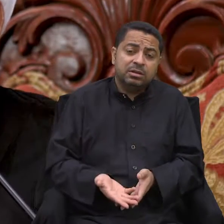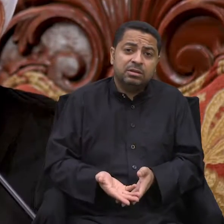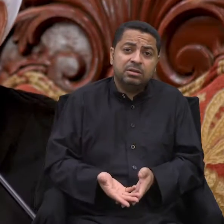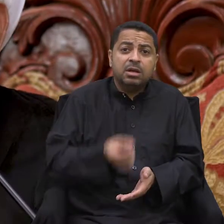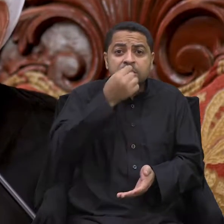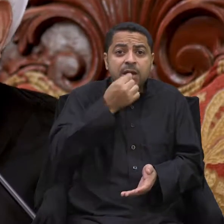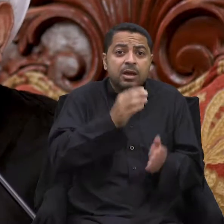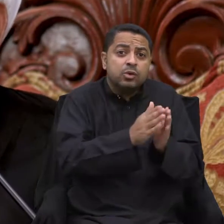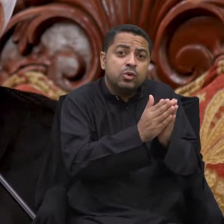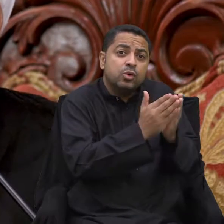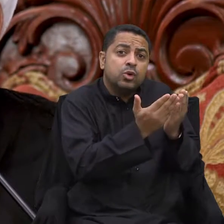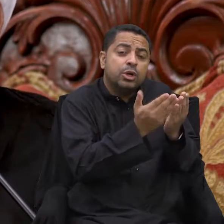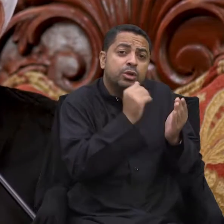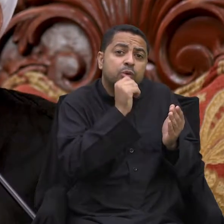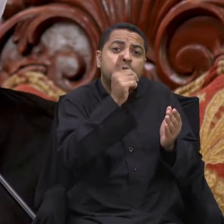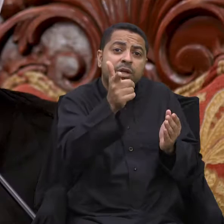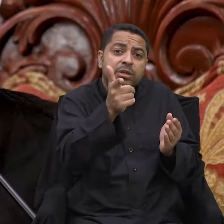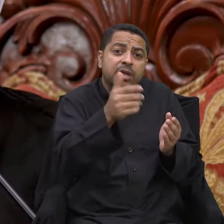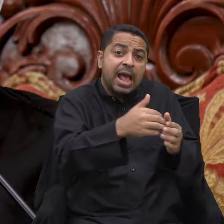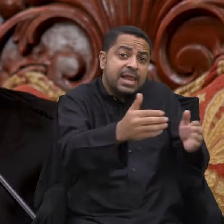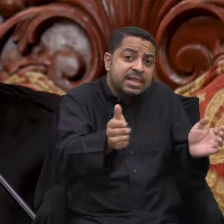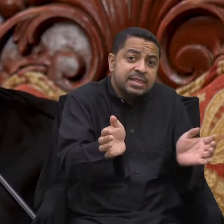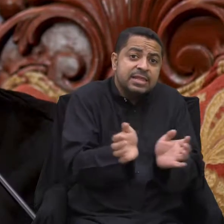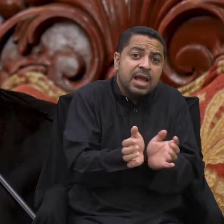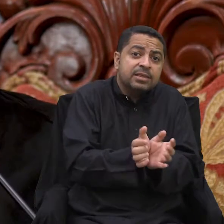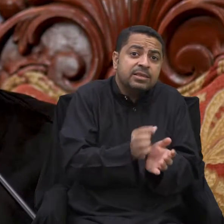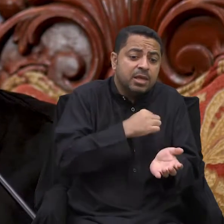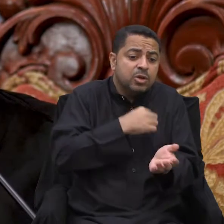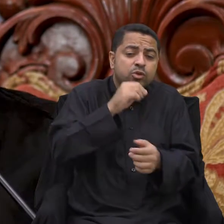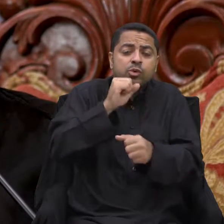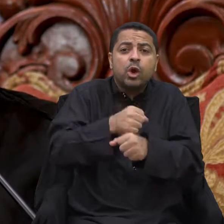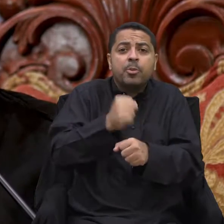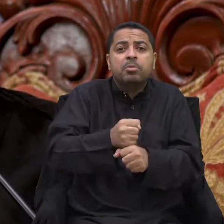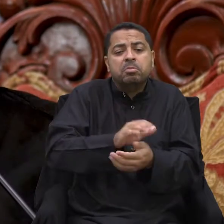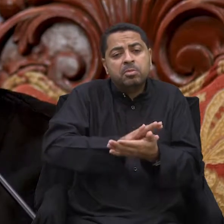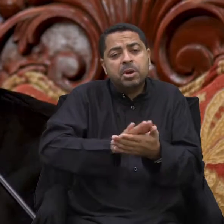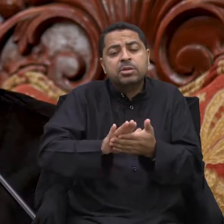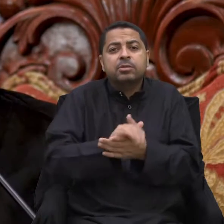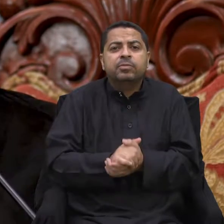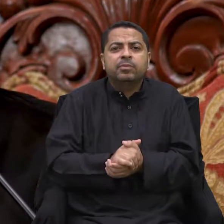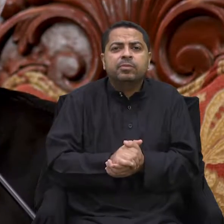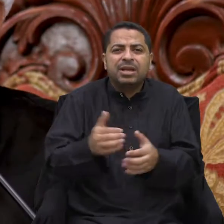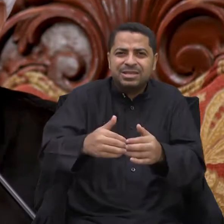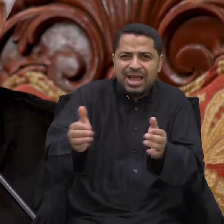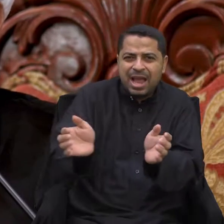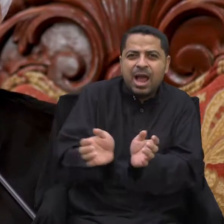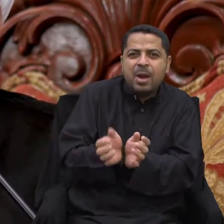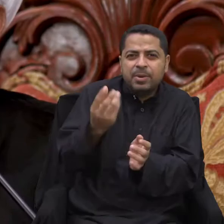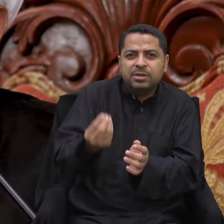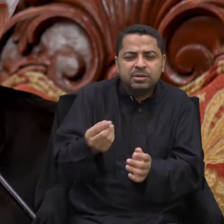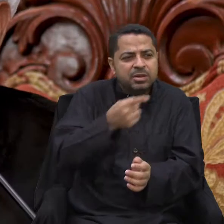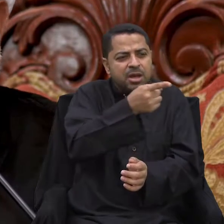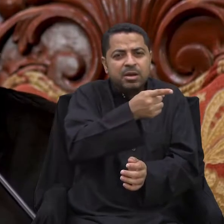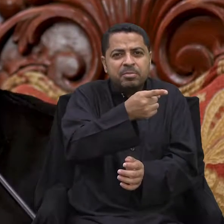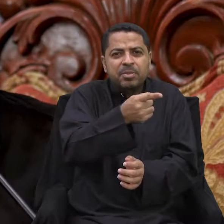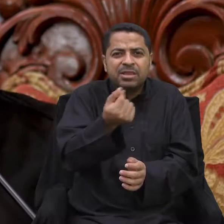القرآن الكريم والذين لا يجدون إلا جهدهم. بعضهم كانوا ينتقدون، هذا جايب إلى